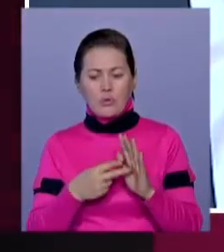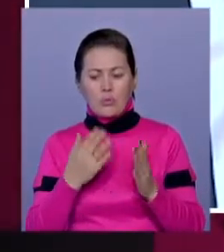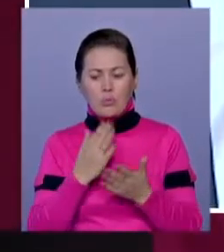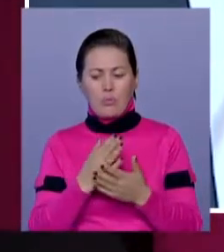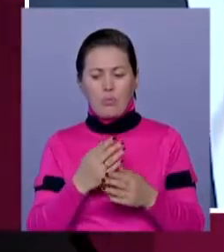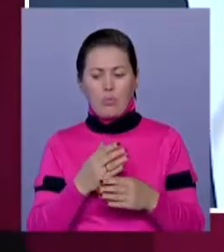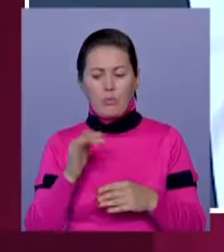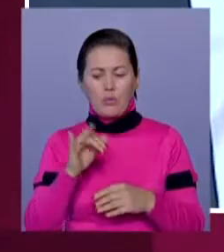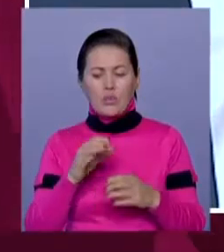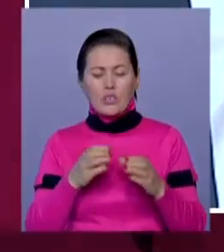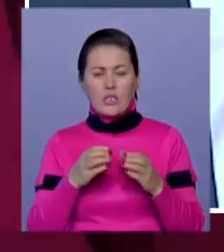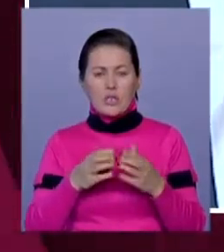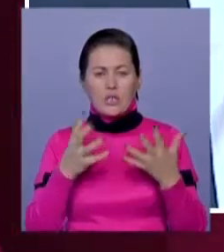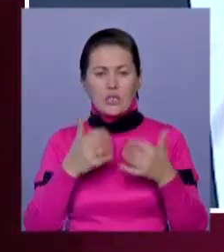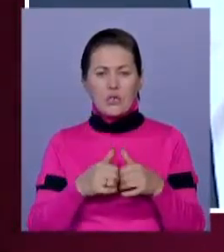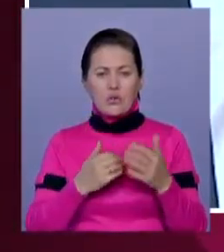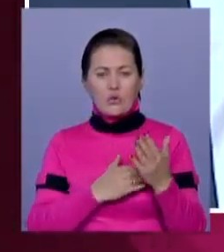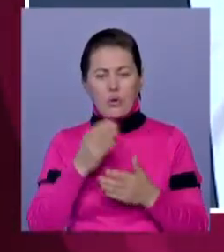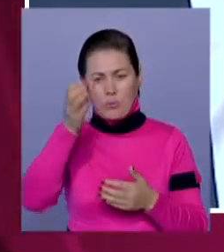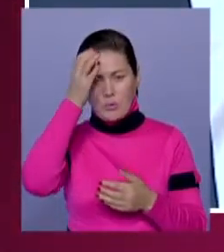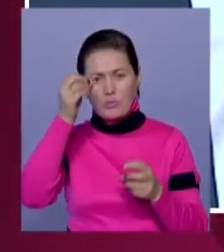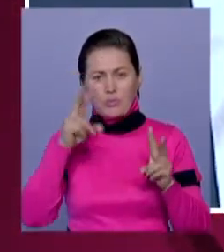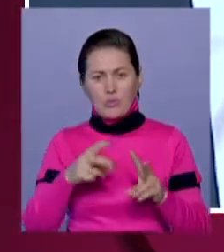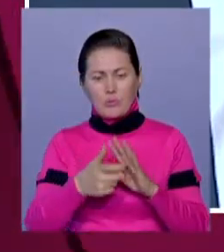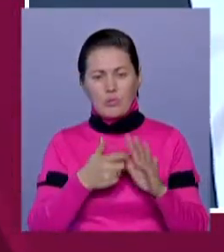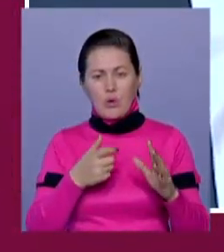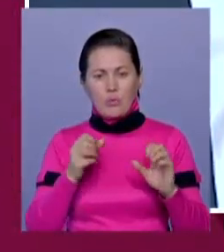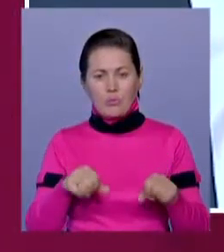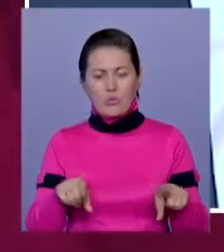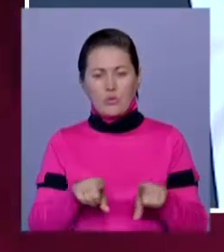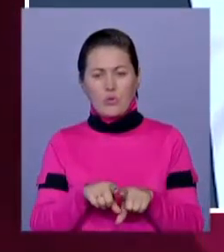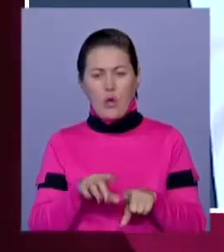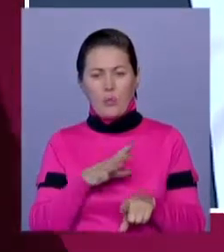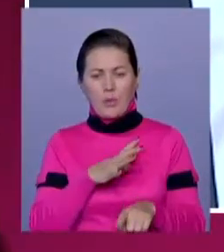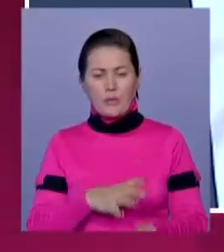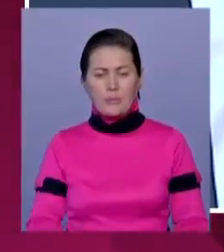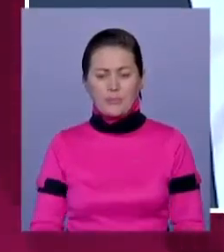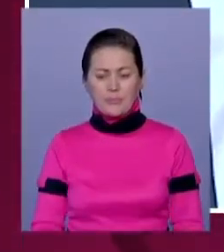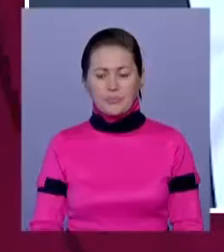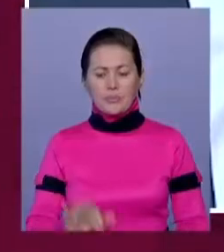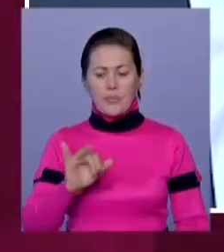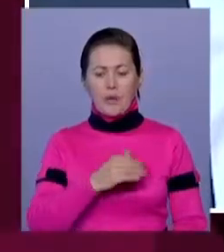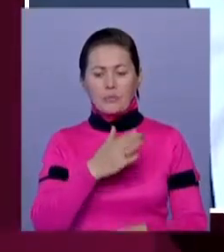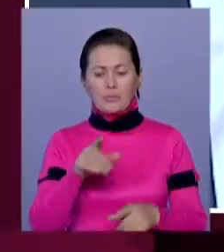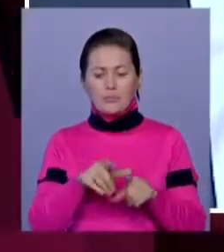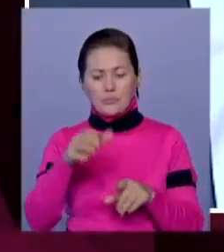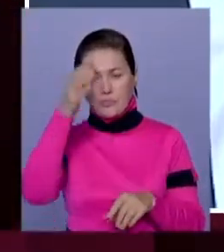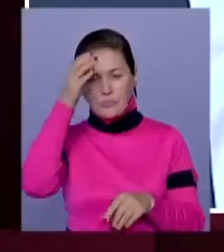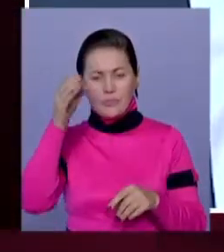асатын болады штаттық саны, және оларды жоғары білікті мамандар тарту мүмкіндігі артады. Және олардың